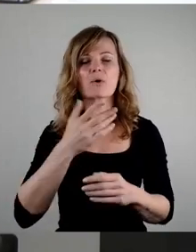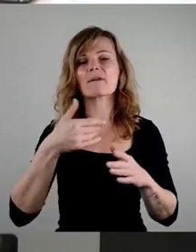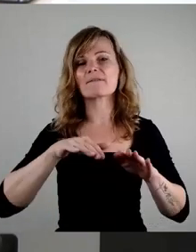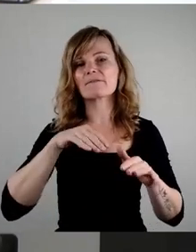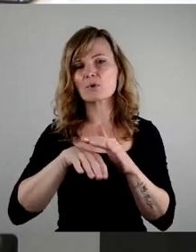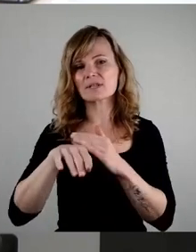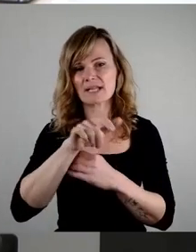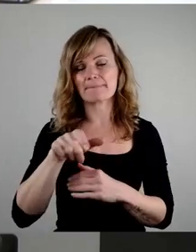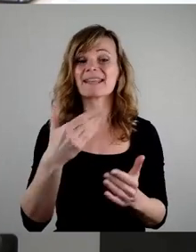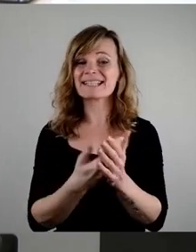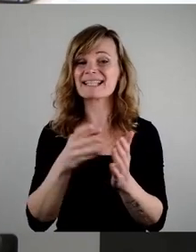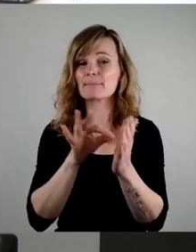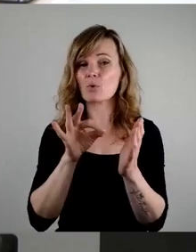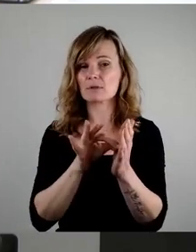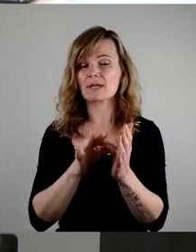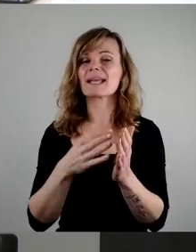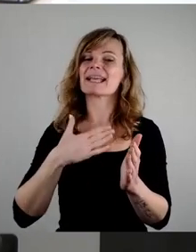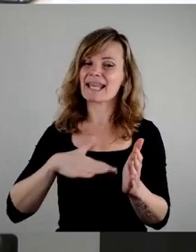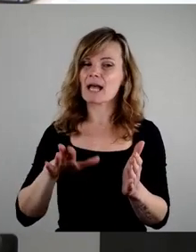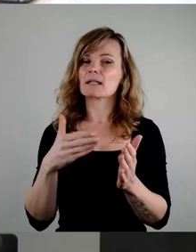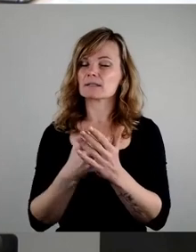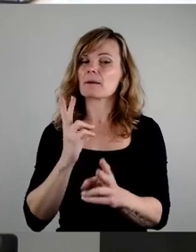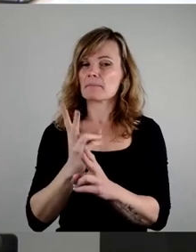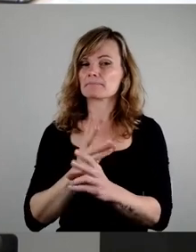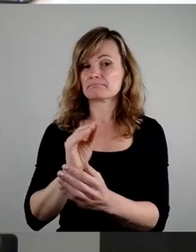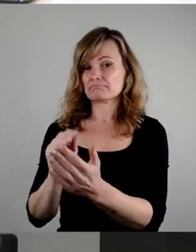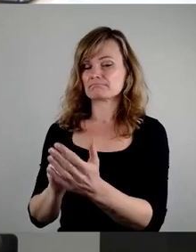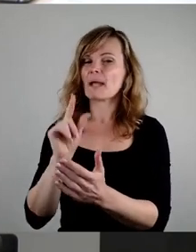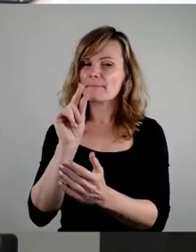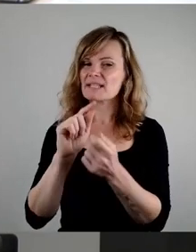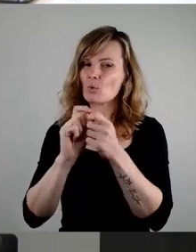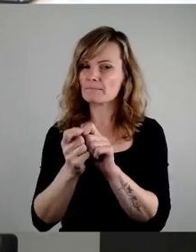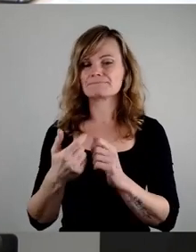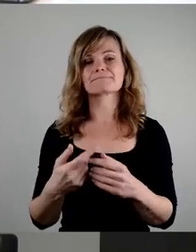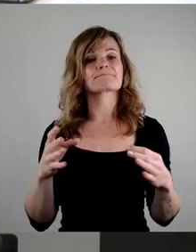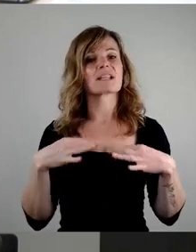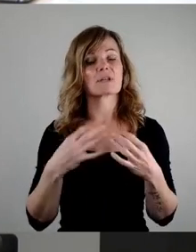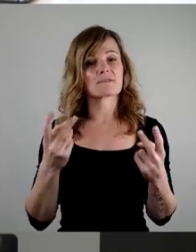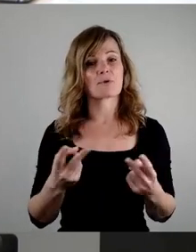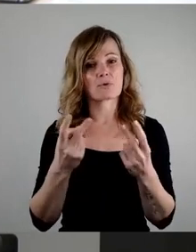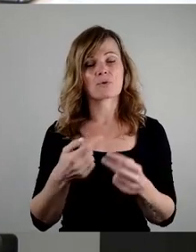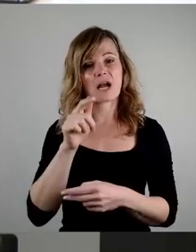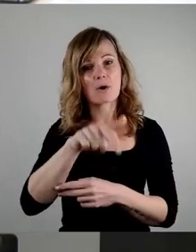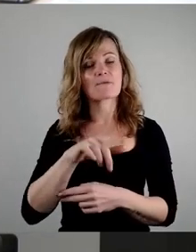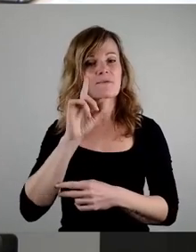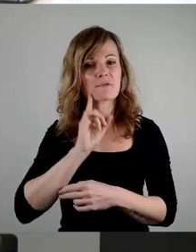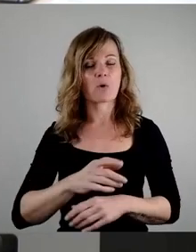wir gern in leicht abgeänderter Form beibehalten. Diese Gesundheitsförderung soll die Frauen aufklären über ihre